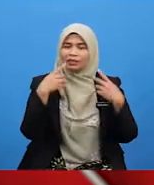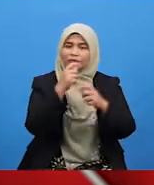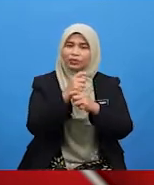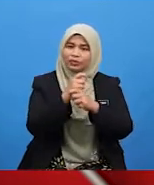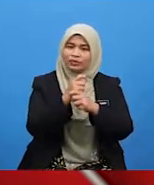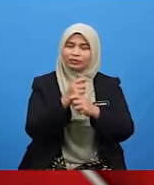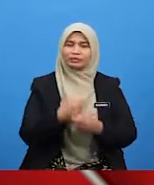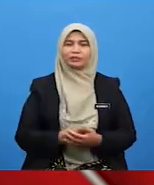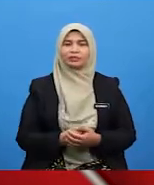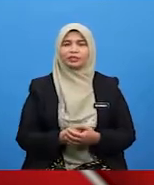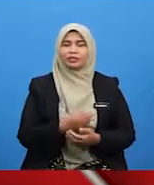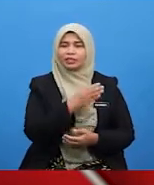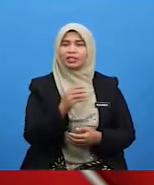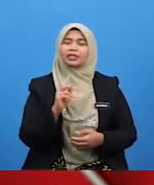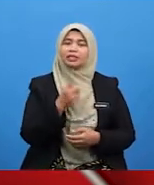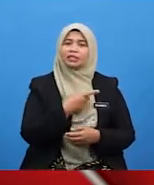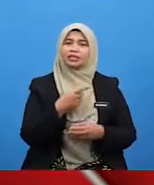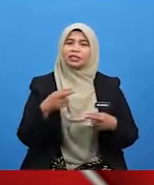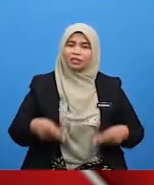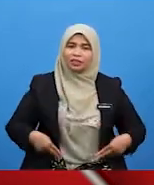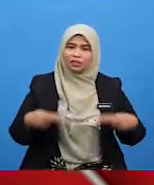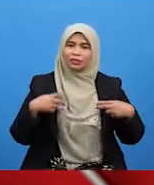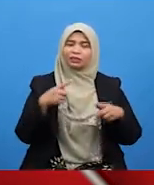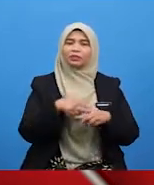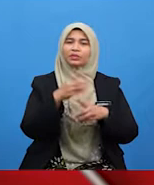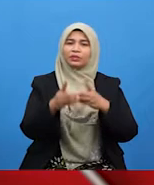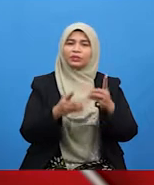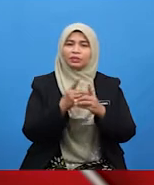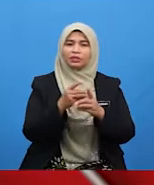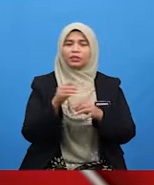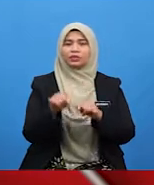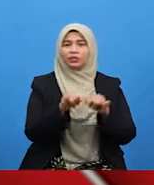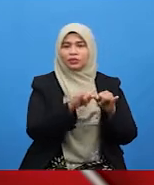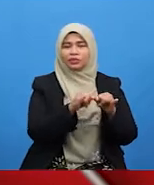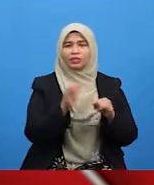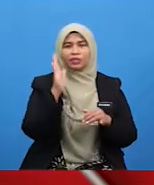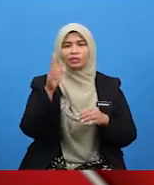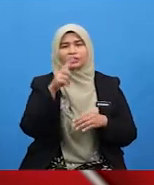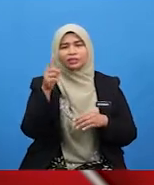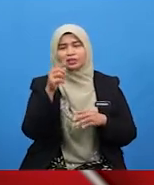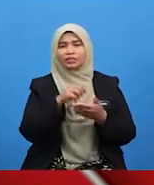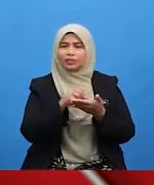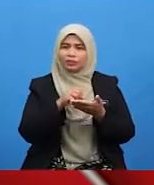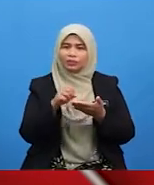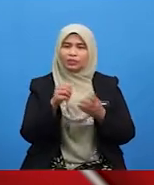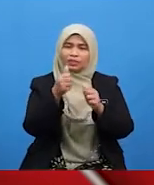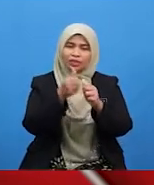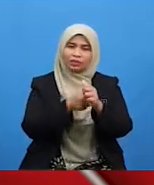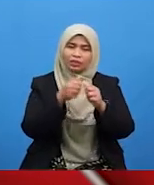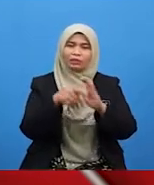tugasan tersendiri dan kita hidup di dunia ini akan sentiasa dicatat setiap